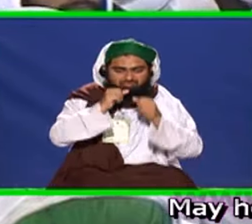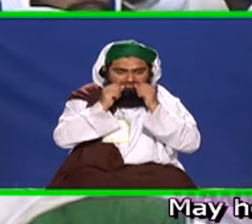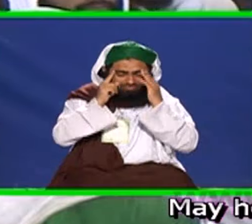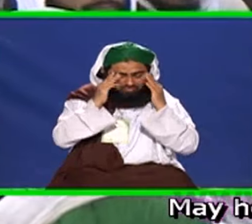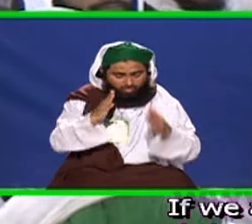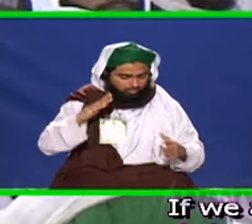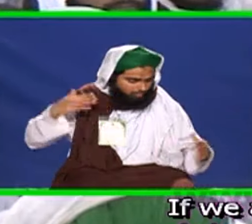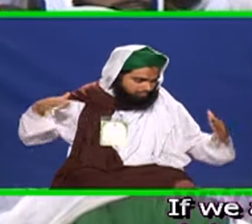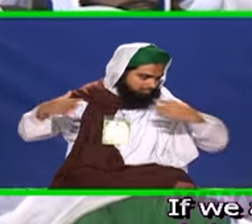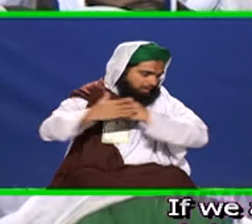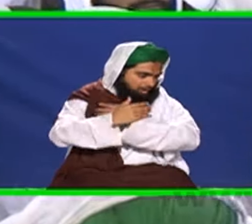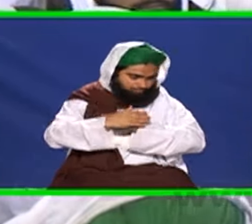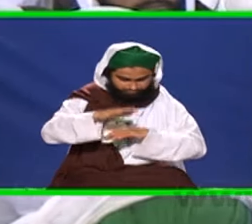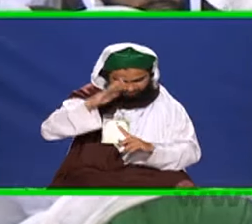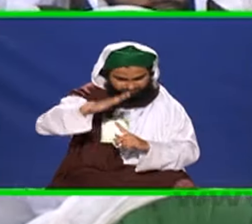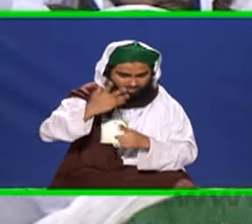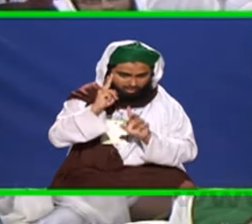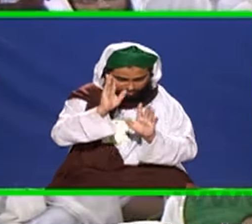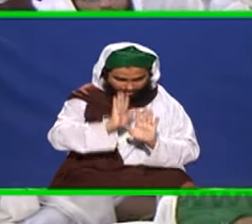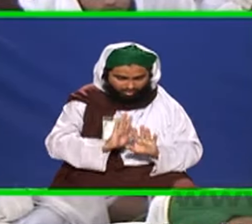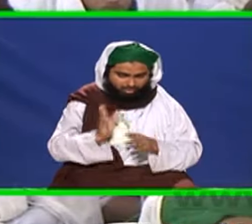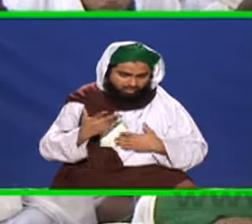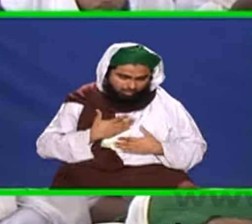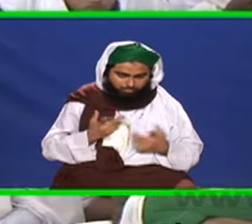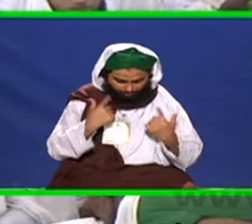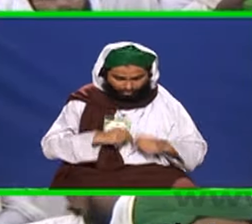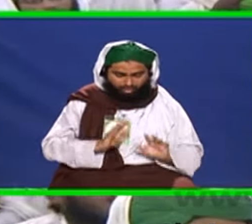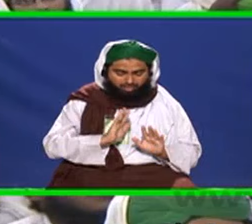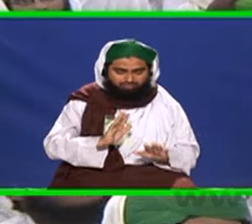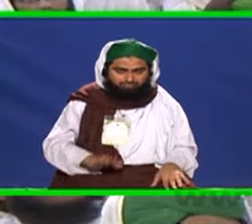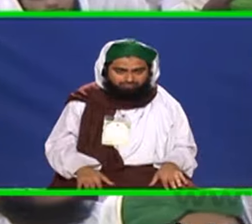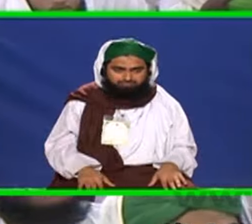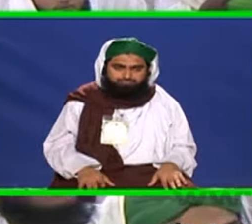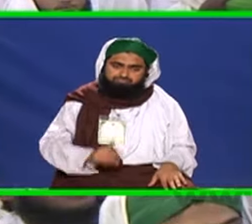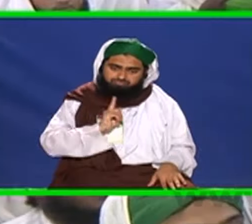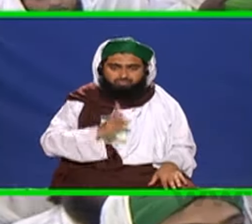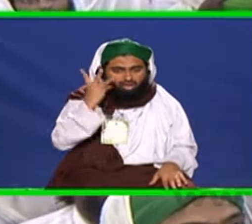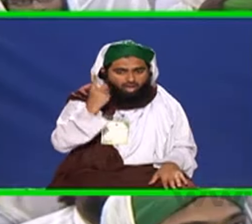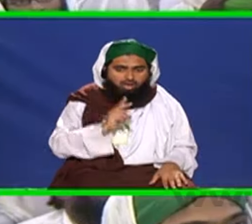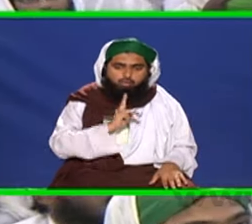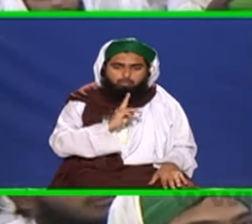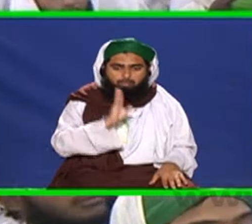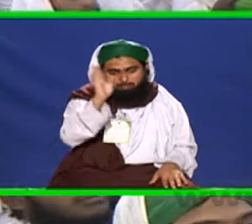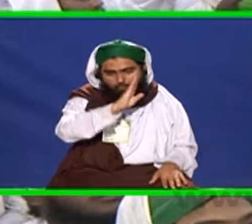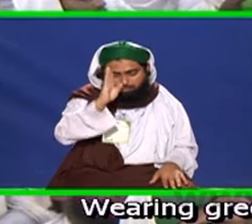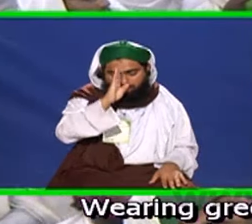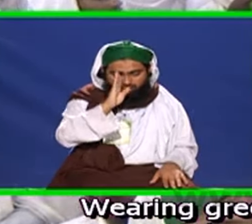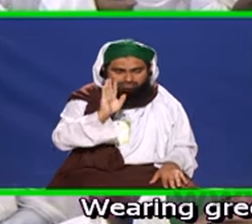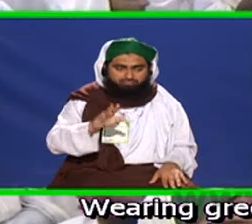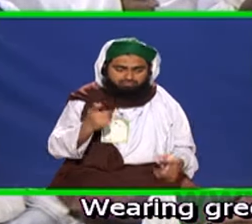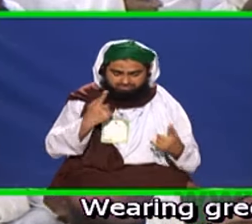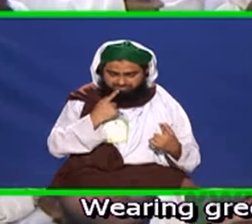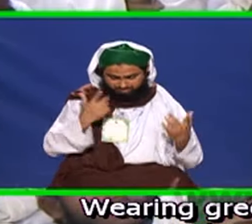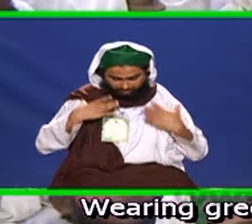کا سایہ ہمیں نظر نہ آئے تو کیا یہ سرکار کا کرم ہے جو ہم یہ دن گزارے جا رہے ہیں. اچھا ہاں رنگ کی بات ہوئی, سبز